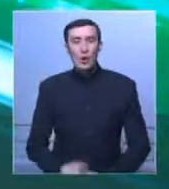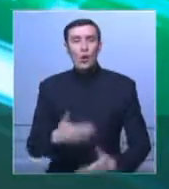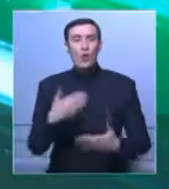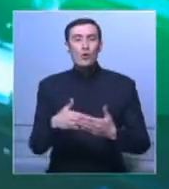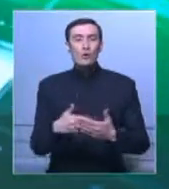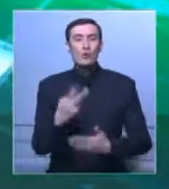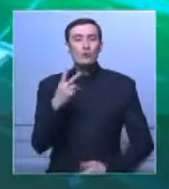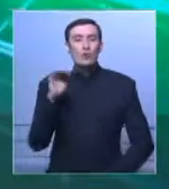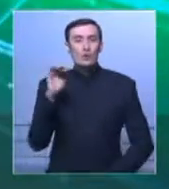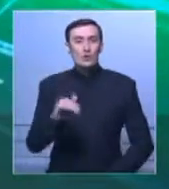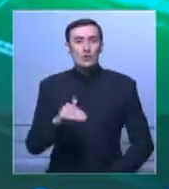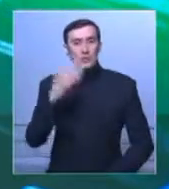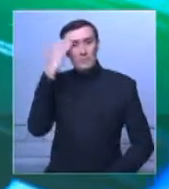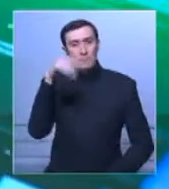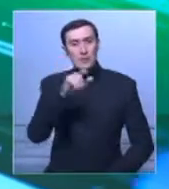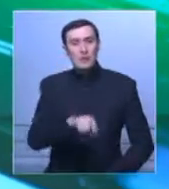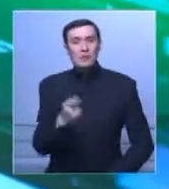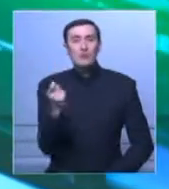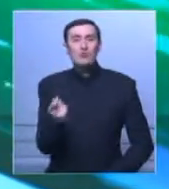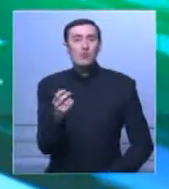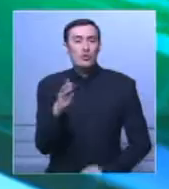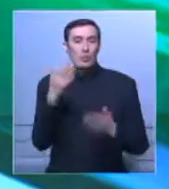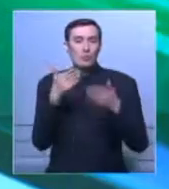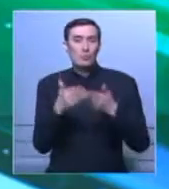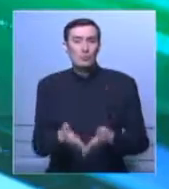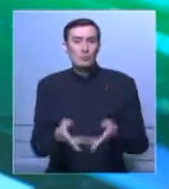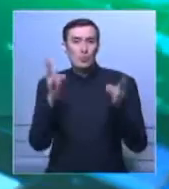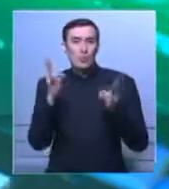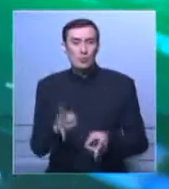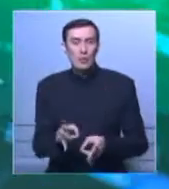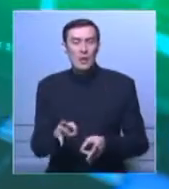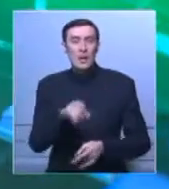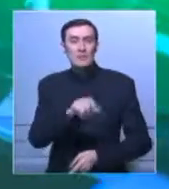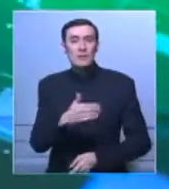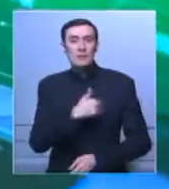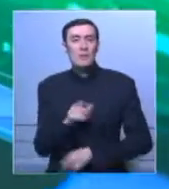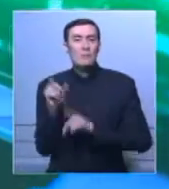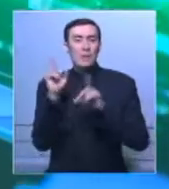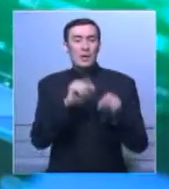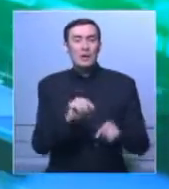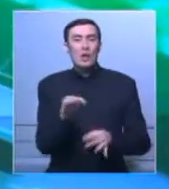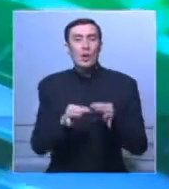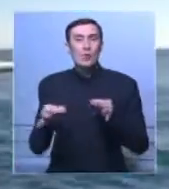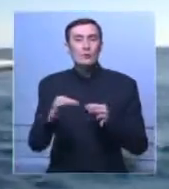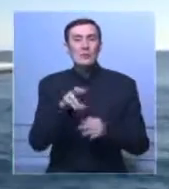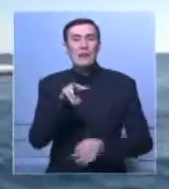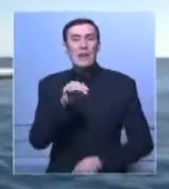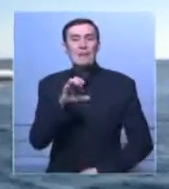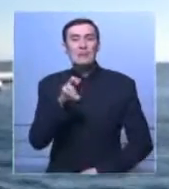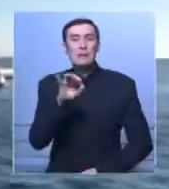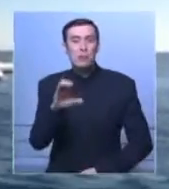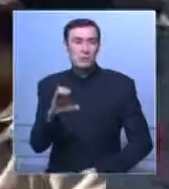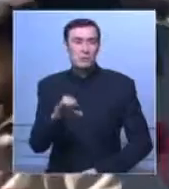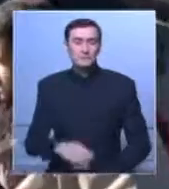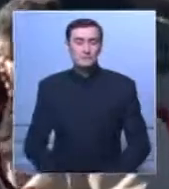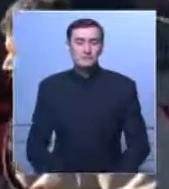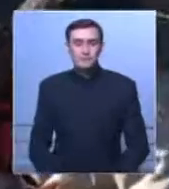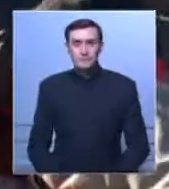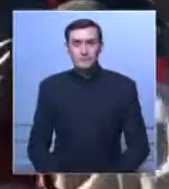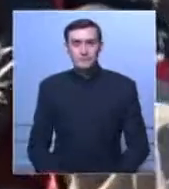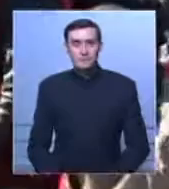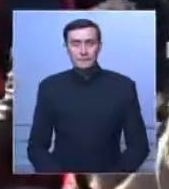Около 2000 мигрантов едва не утонули в Средиземном море. Беженцы направлялись на остров Лесбос на надувных лодках.